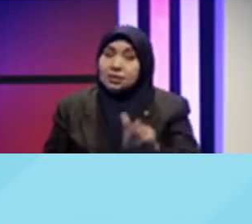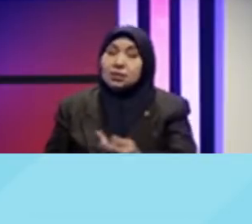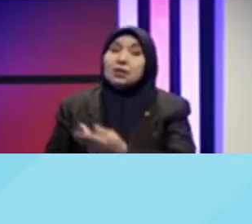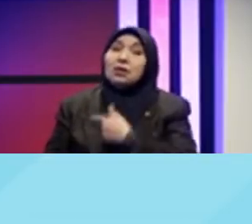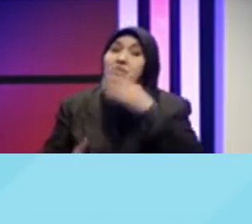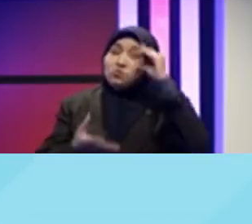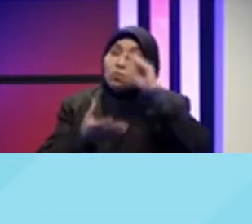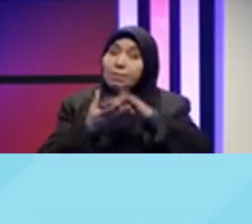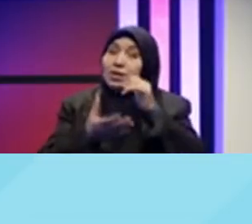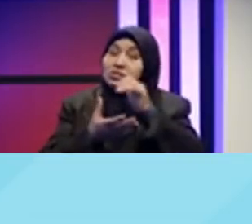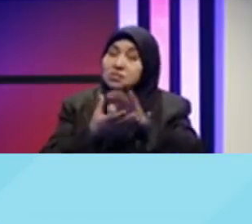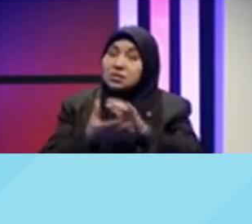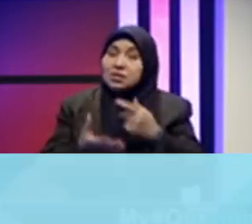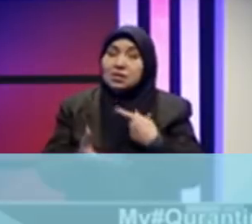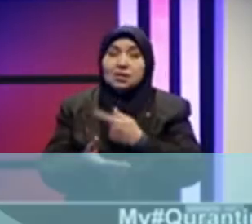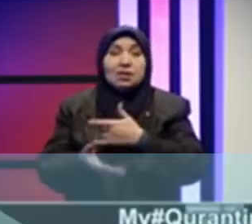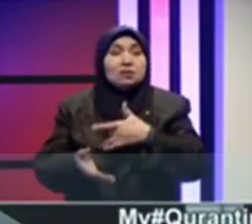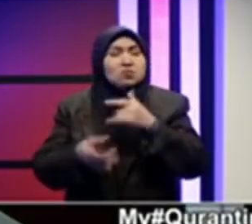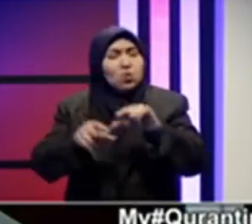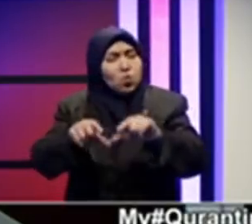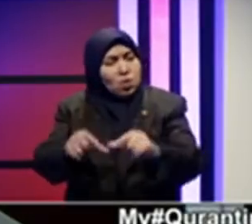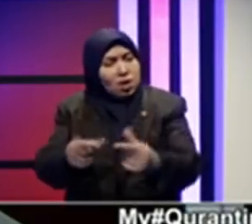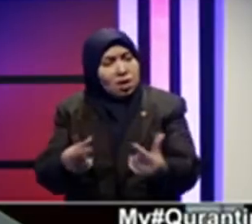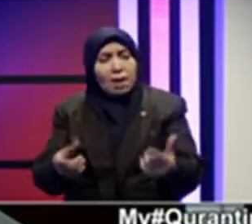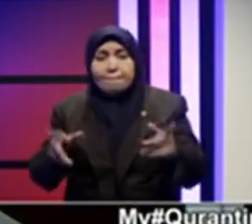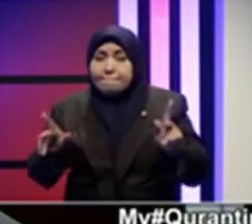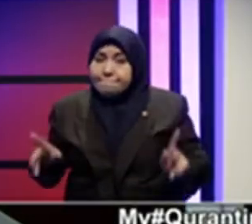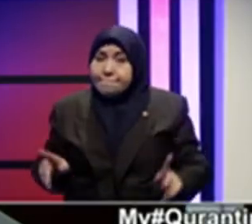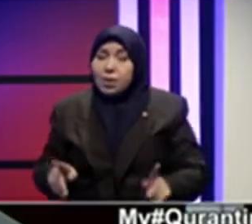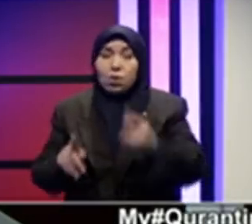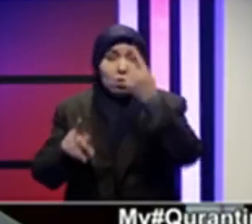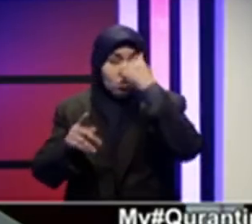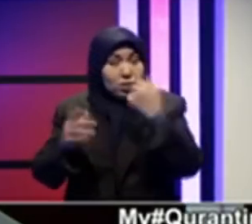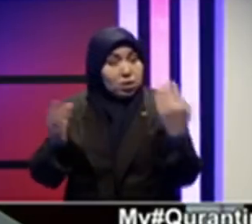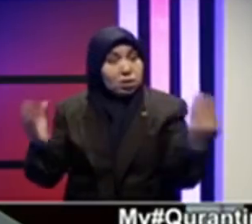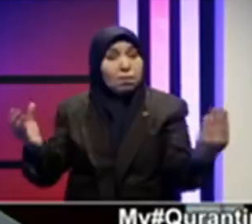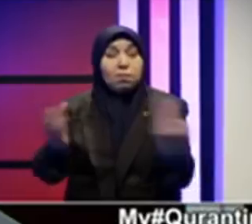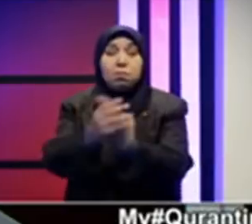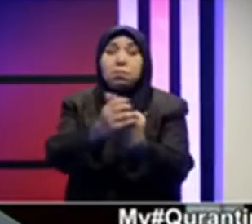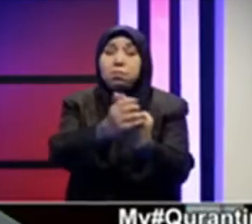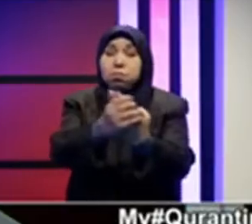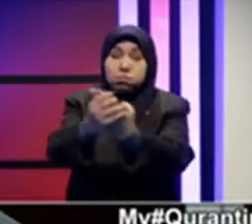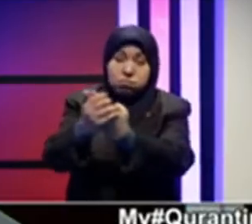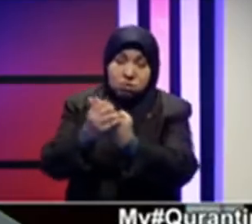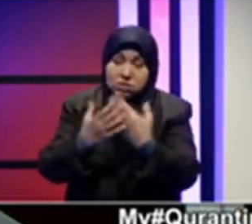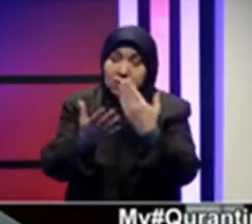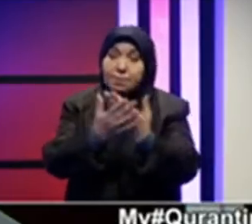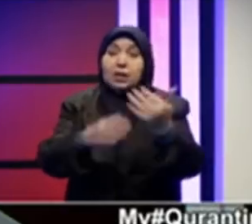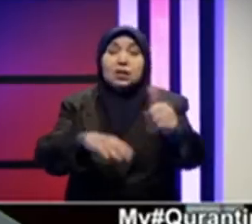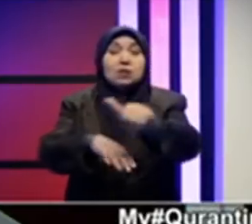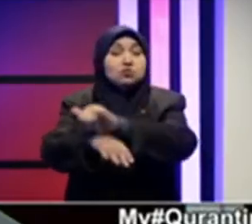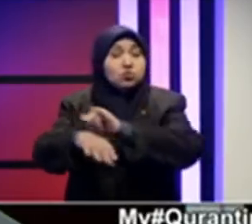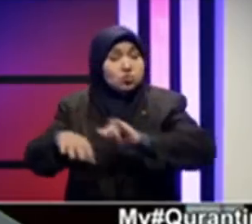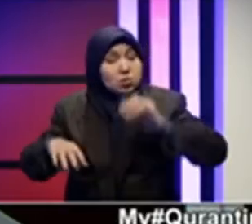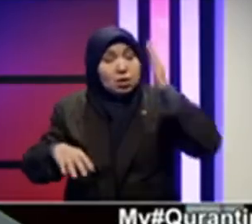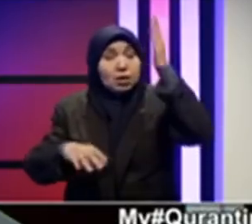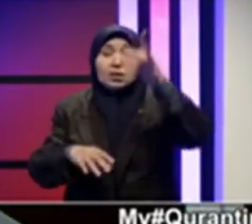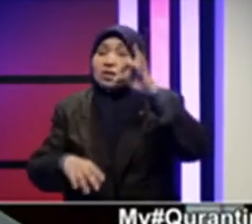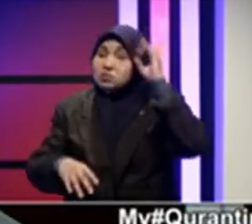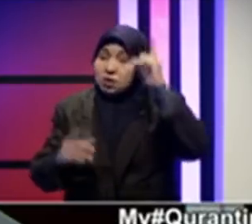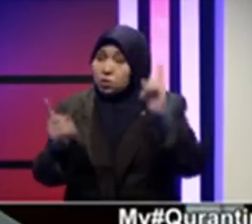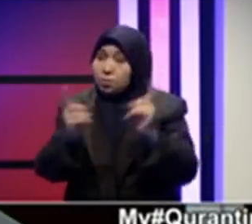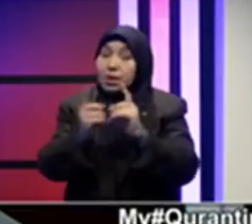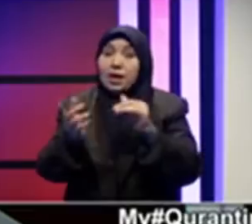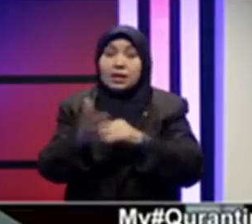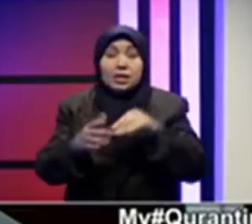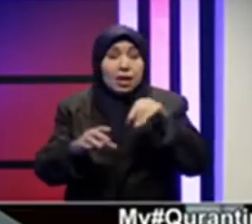suami isteri kita rasakan Al-Quranlah peluang untuk kita bersatu kembali bila sampai di syurga nanti, insya-Allah. Kita bertemu lagi